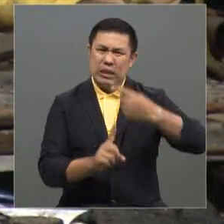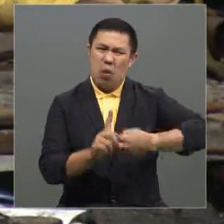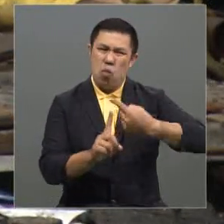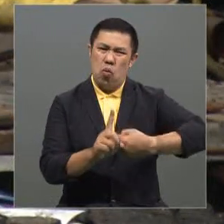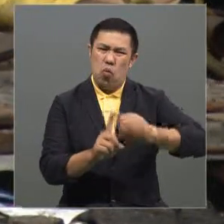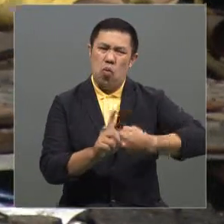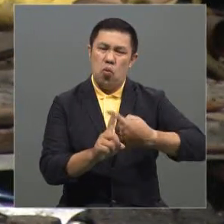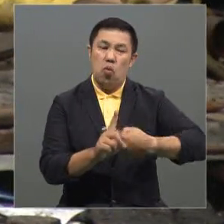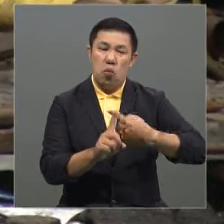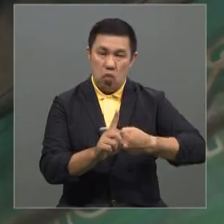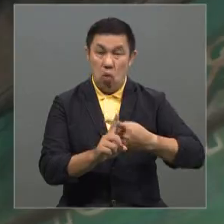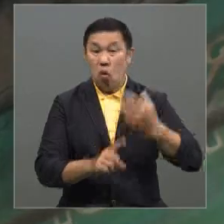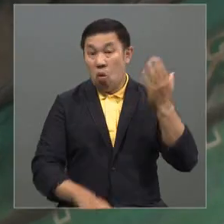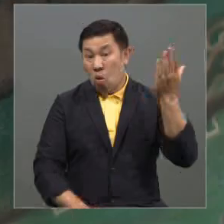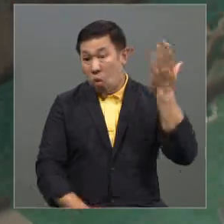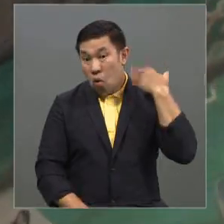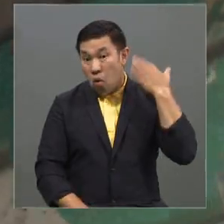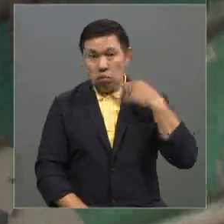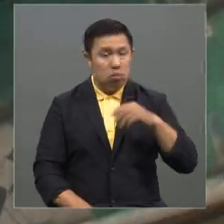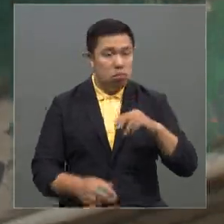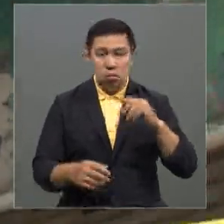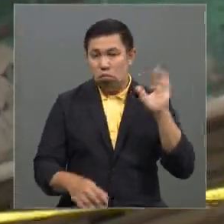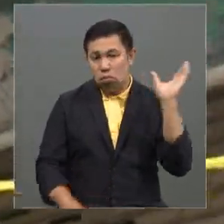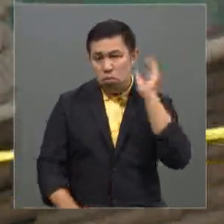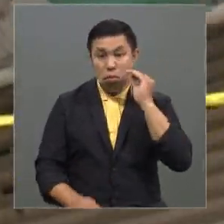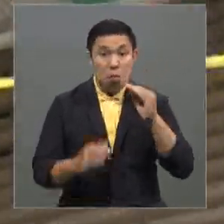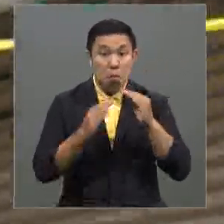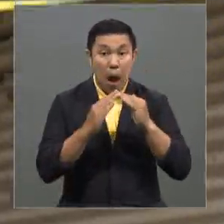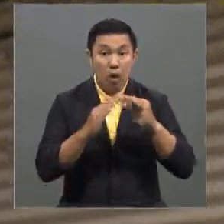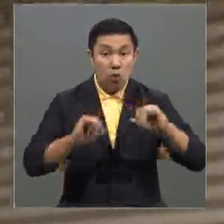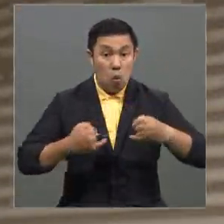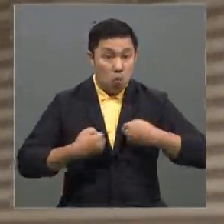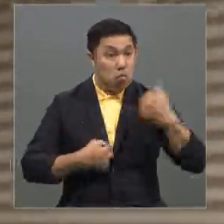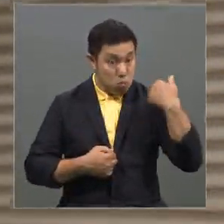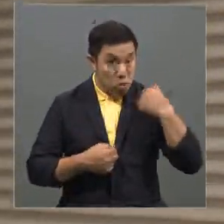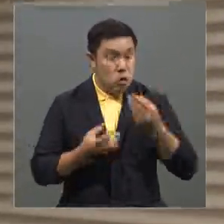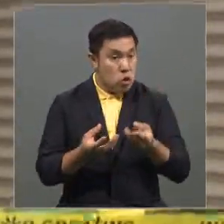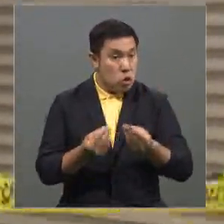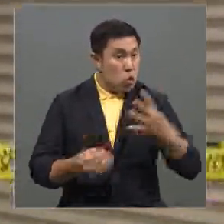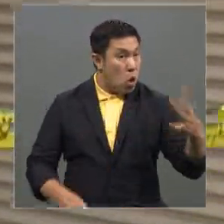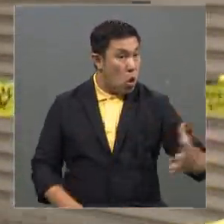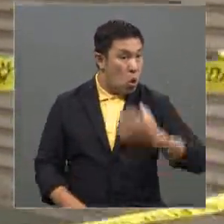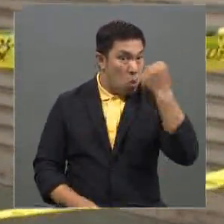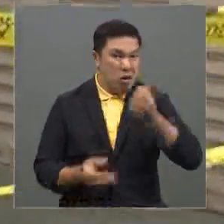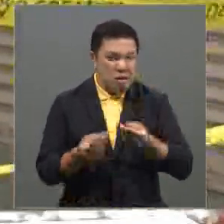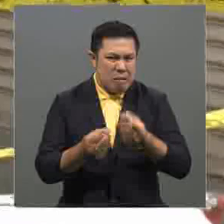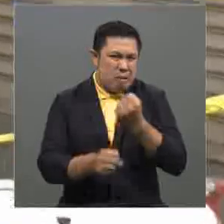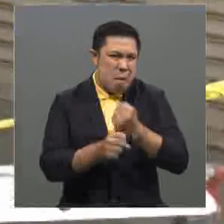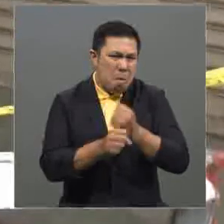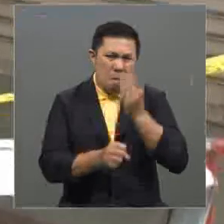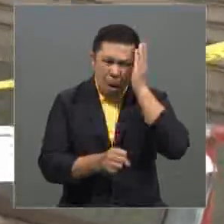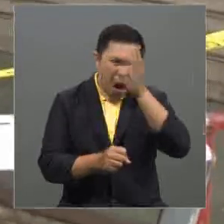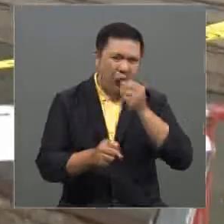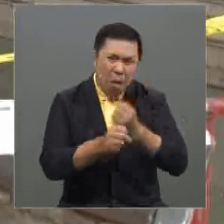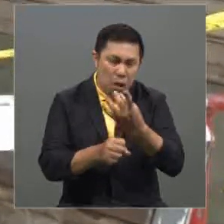นะคะแล้วเธอก็บอกว่าที่ผ่านมาเนี่ยไม่เคยได้ยินเจ้าของบ้านพูดในลักษณะว่าจะมีการมาเวรคืนเพื่อเอาที่ตรงนี้ไปใช้ประโยชน์อื่นๆเล